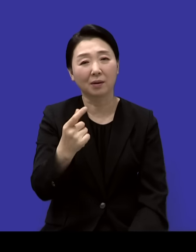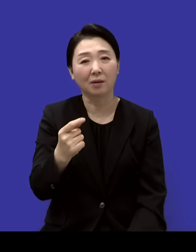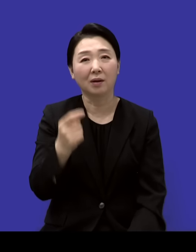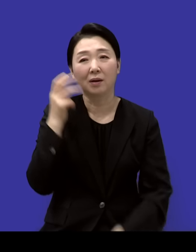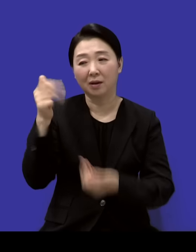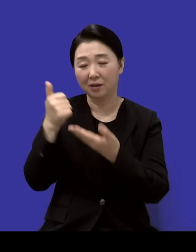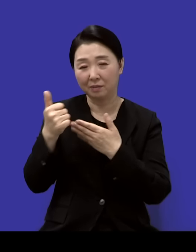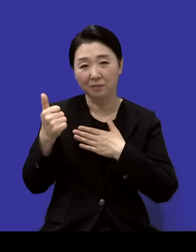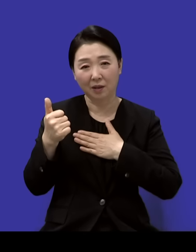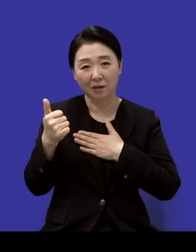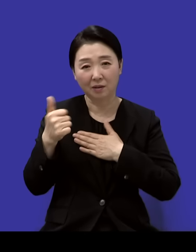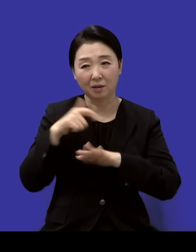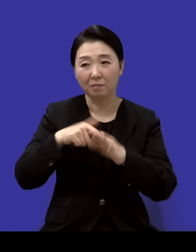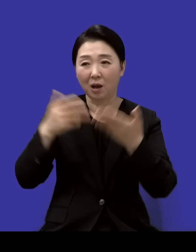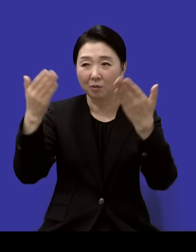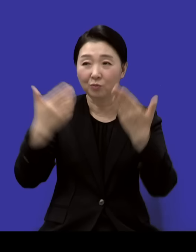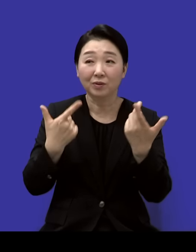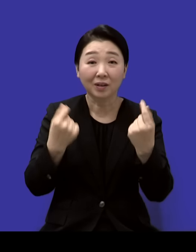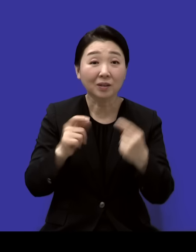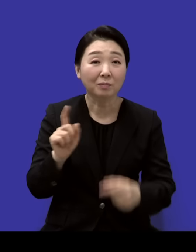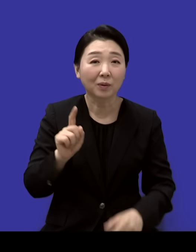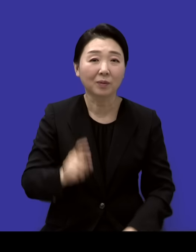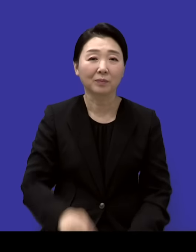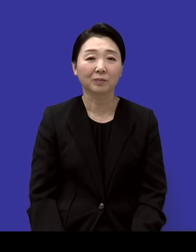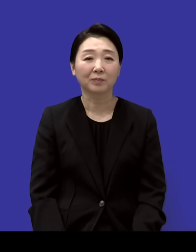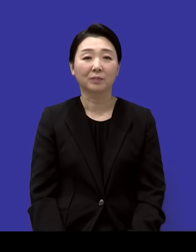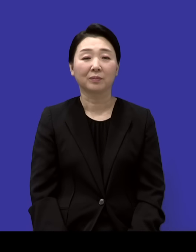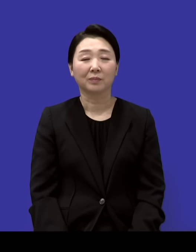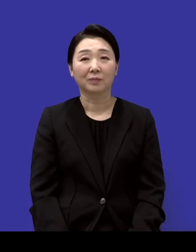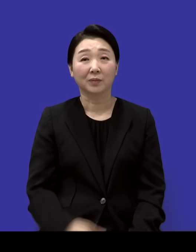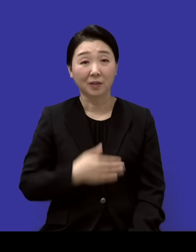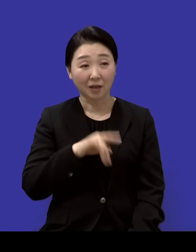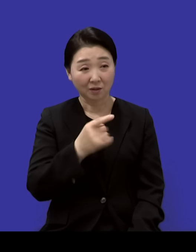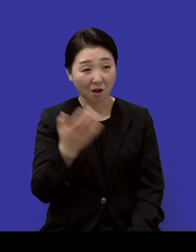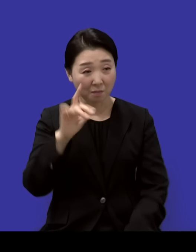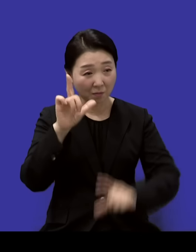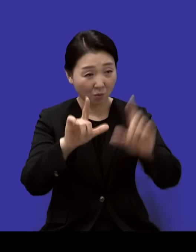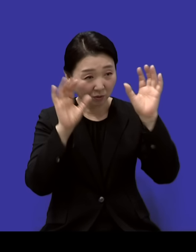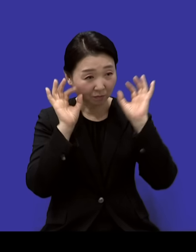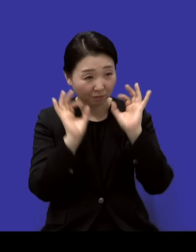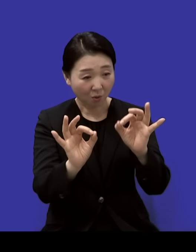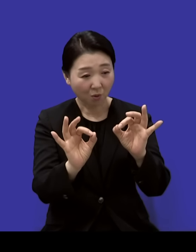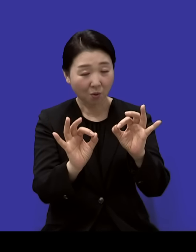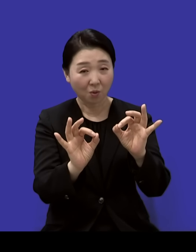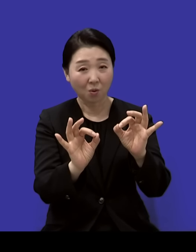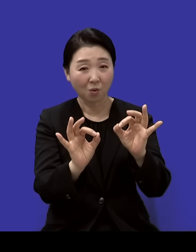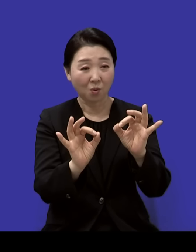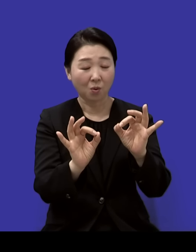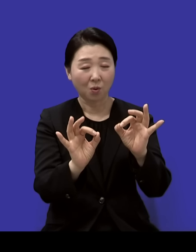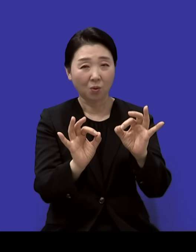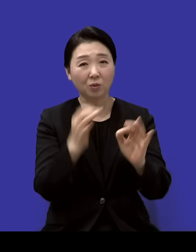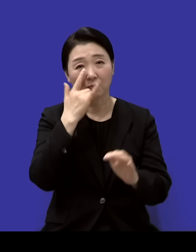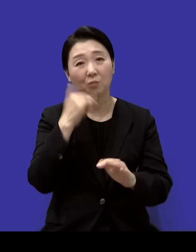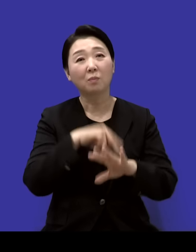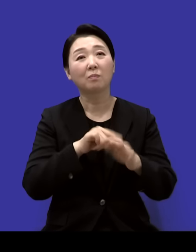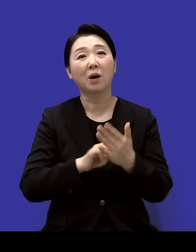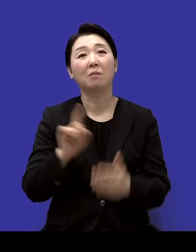하나님께서 저에게 이런 마음을 주시는 것 같아요. 내가 너 아파하는 모습을 보고 있는 이 부모의